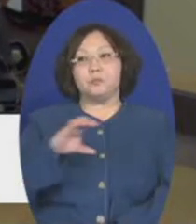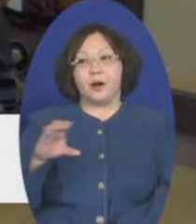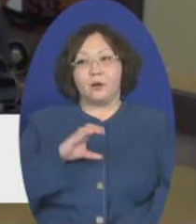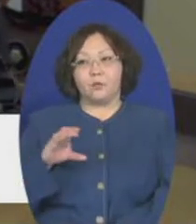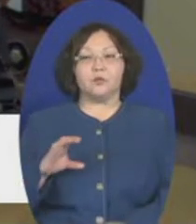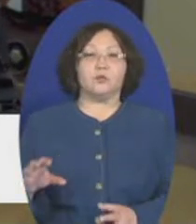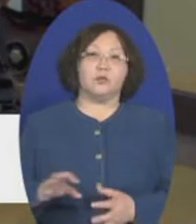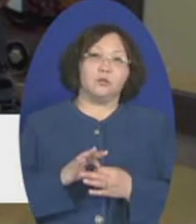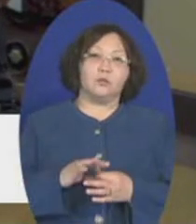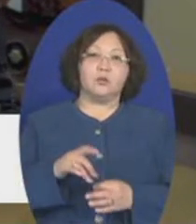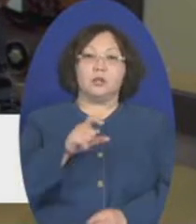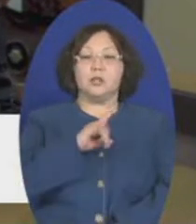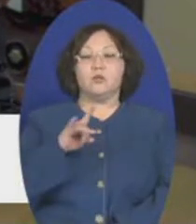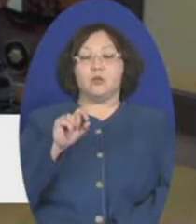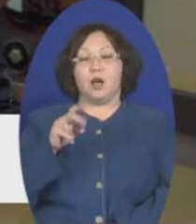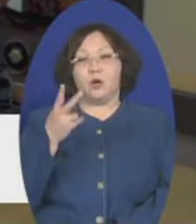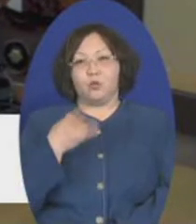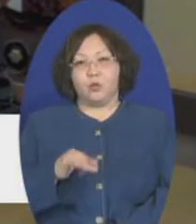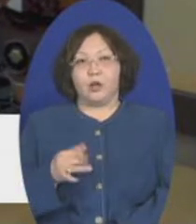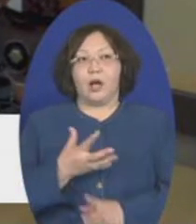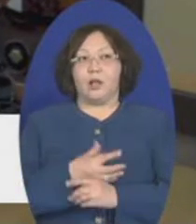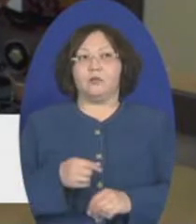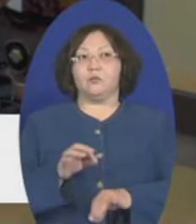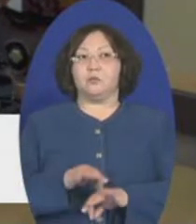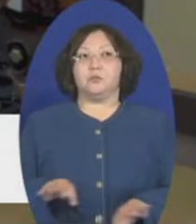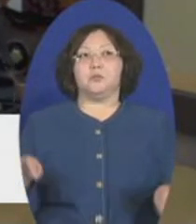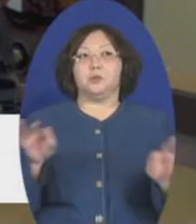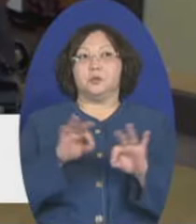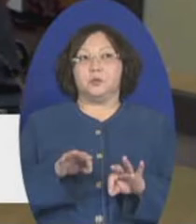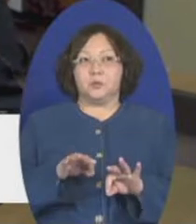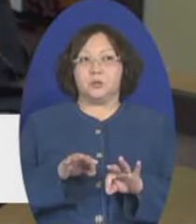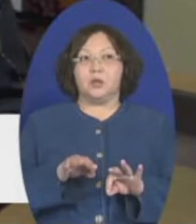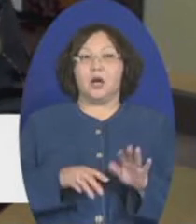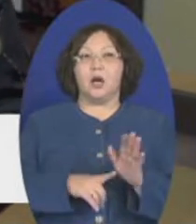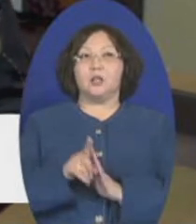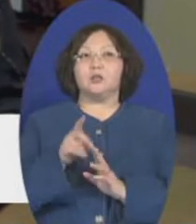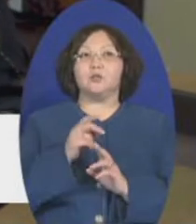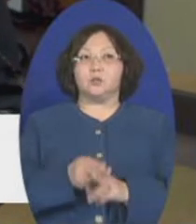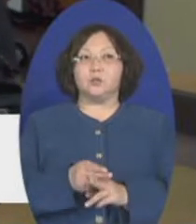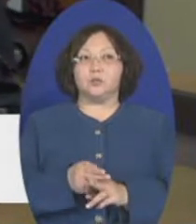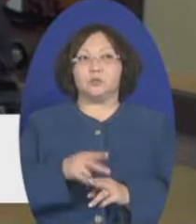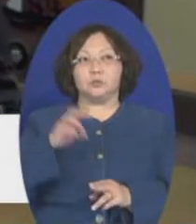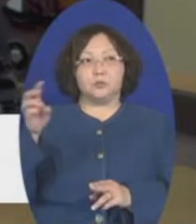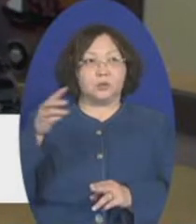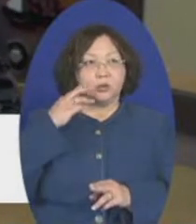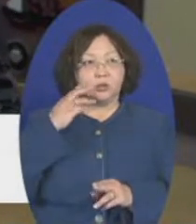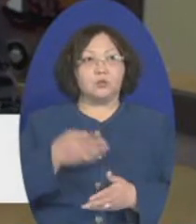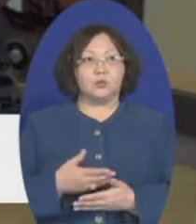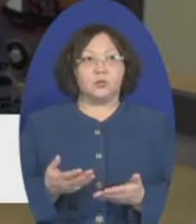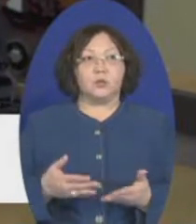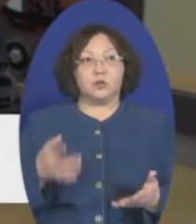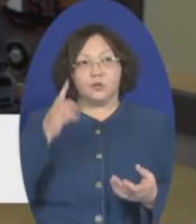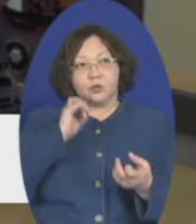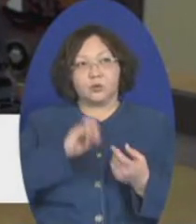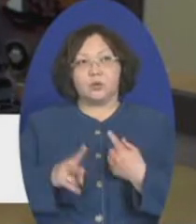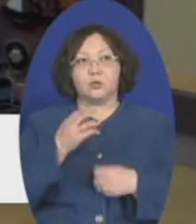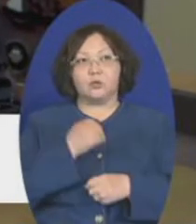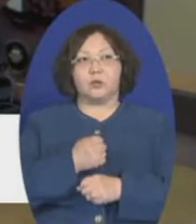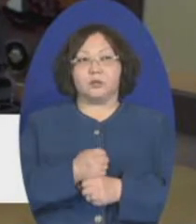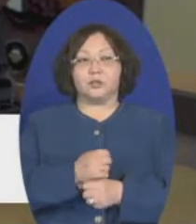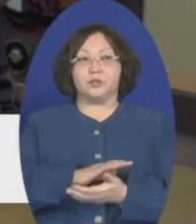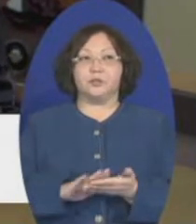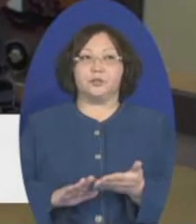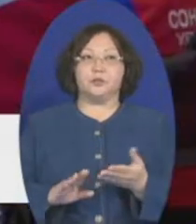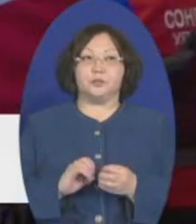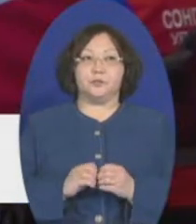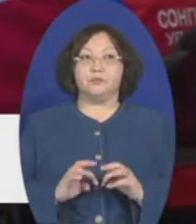түшгэлсэн эрүүл ахуй, халдвар гүйцэтгэлд болон анхны тусламжийн мэдлэг түгээх чиглэлээр үйл ажиллагаагаа